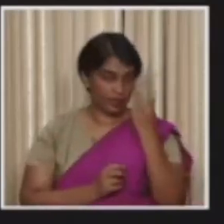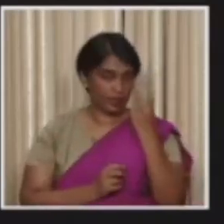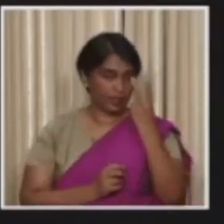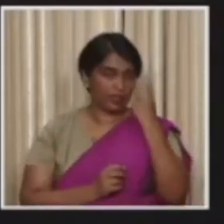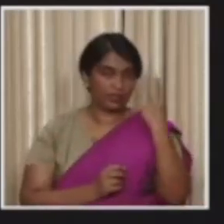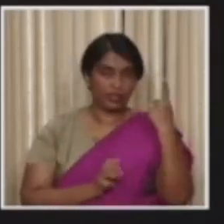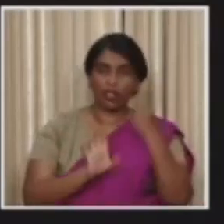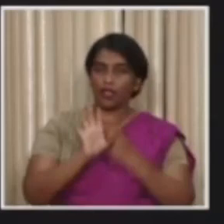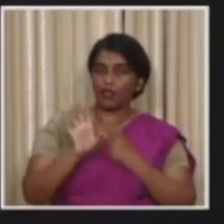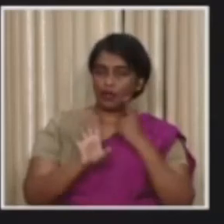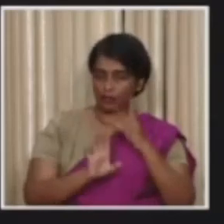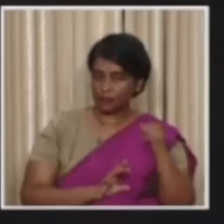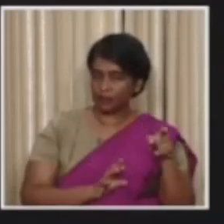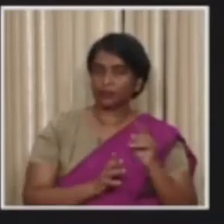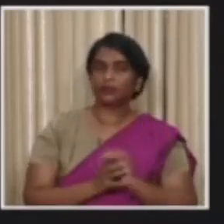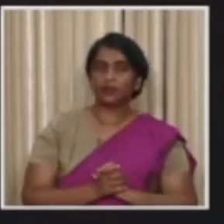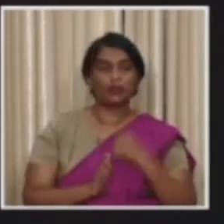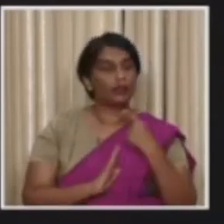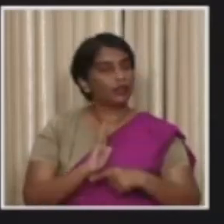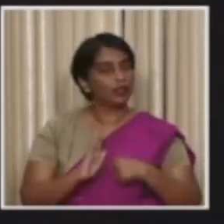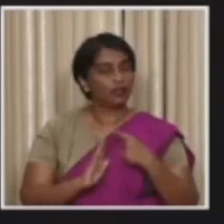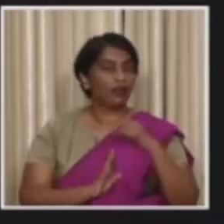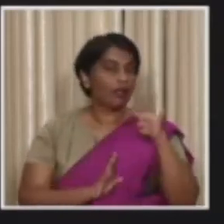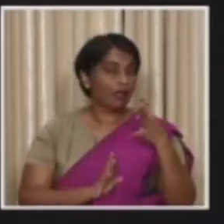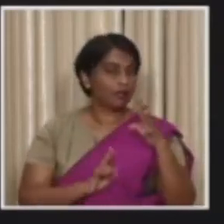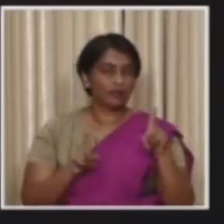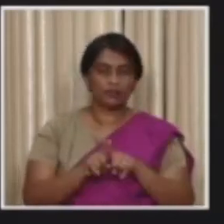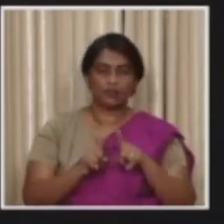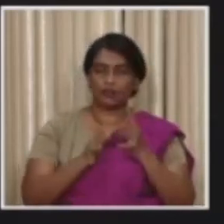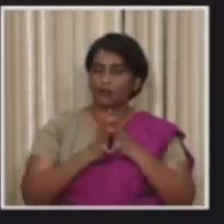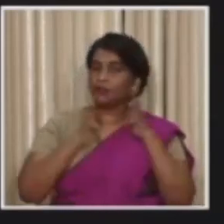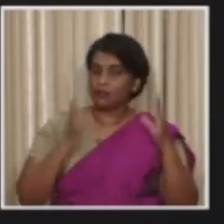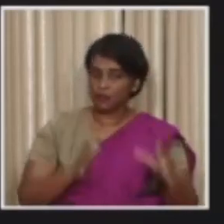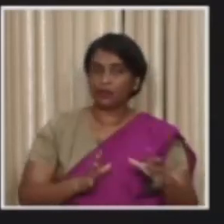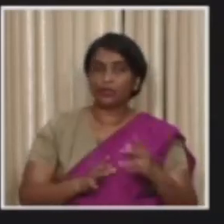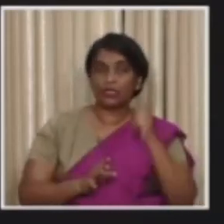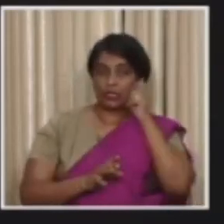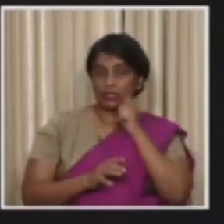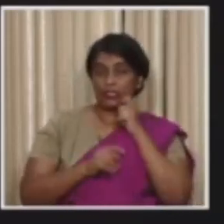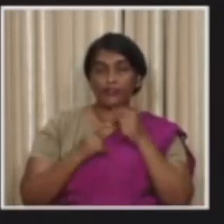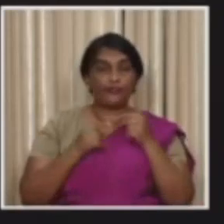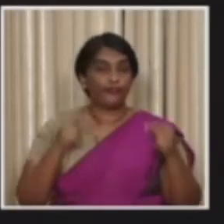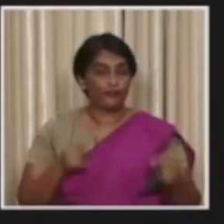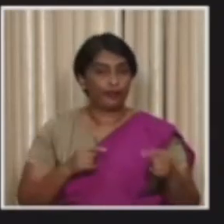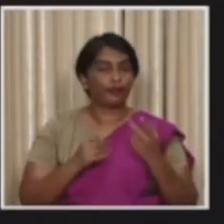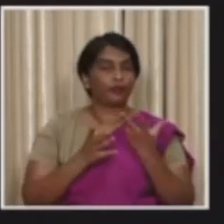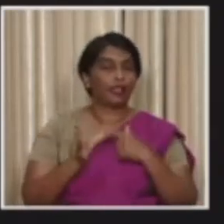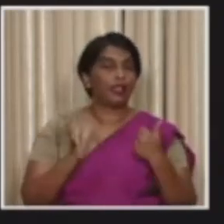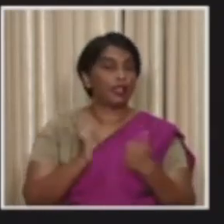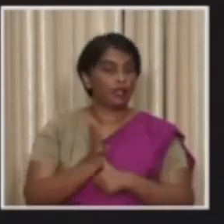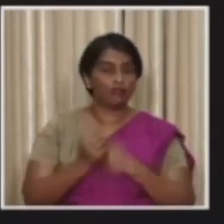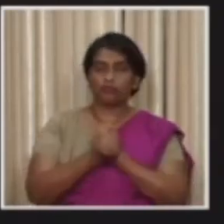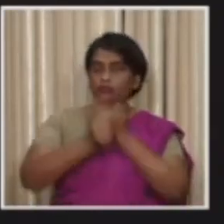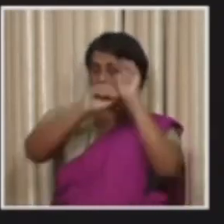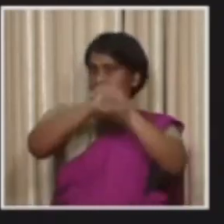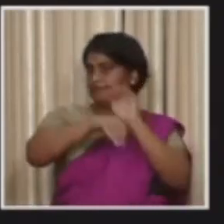2000ක වර්ෂයේ විතර වෙනකොට ලංකාවේ 400කට පමණ අධික ප්‍රමාණයක් ත්‍ස්ත විරෝධී ත්‍ස්තවාදී වැළැක්වීමේ පනත යටතේ